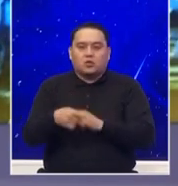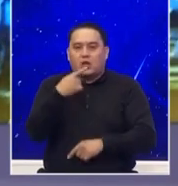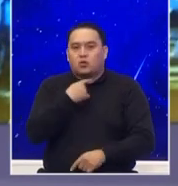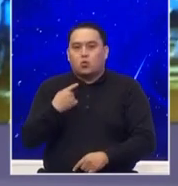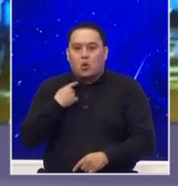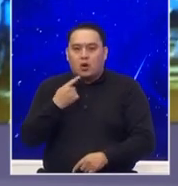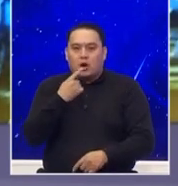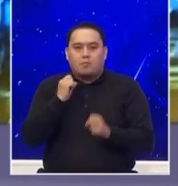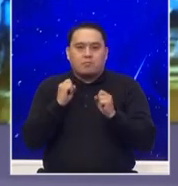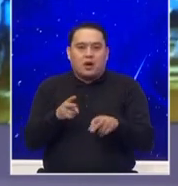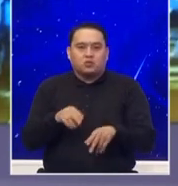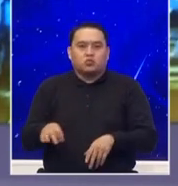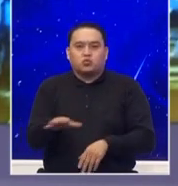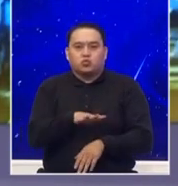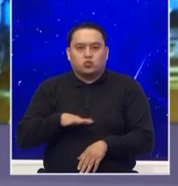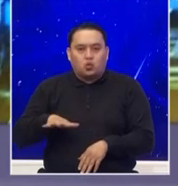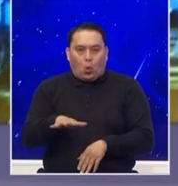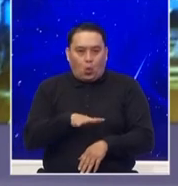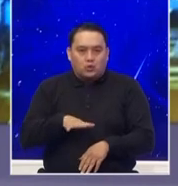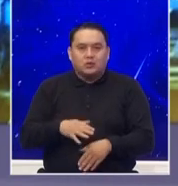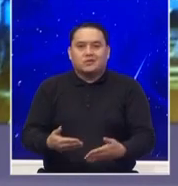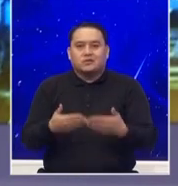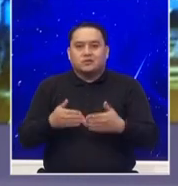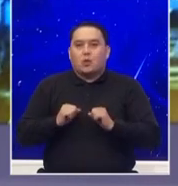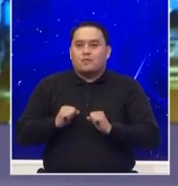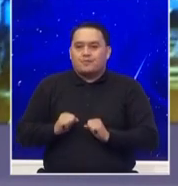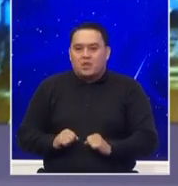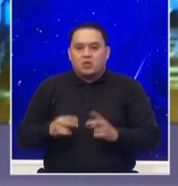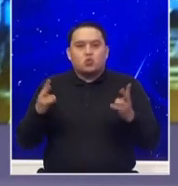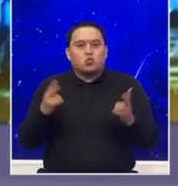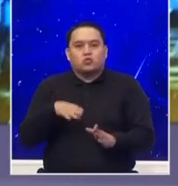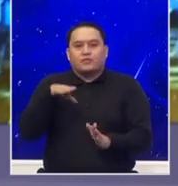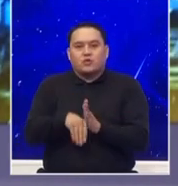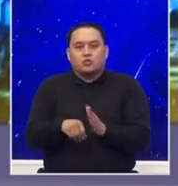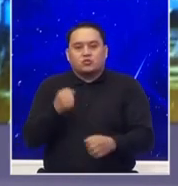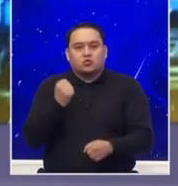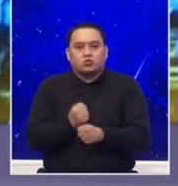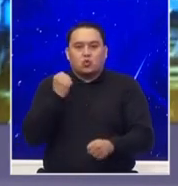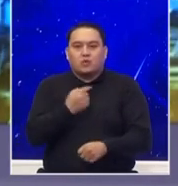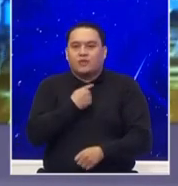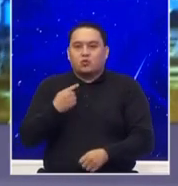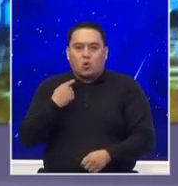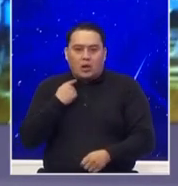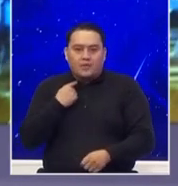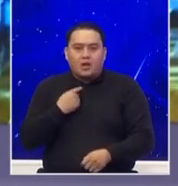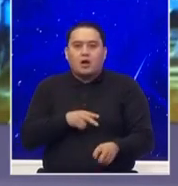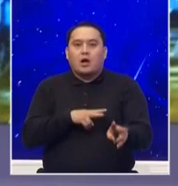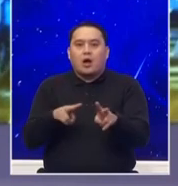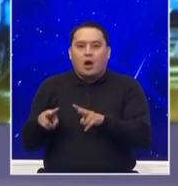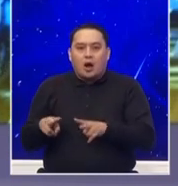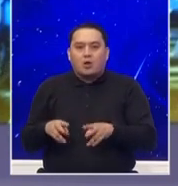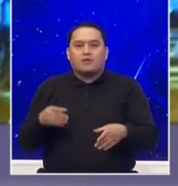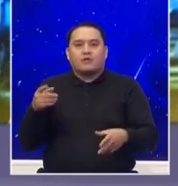в красную зону. Одной из превентивных мер для сдерживания ситуации стало введение жесткого локдауна в Талдыкургане. Контроль за